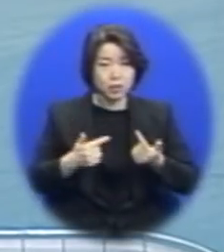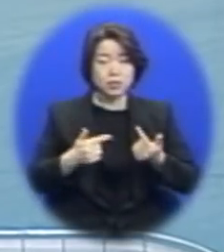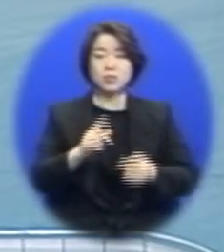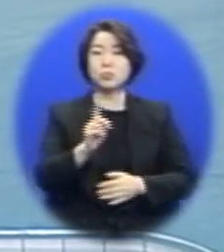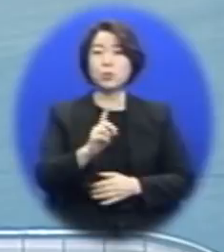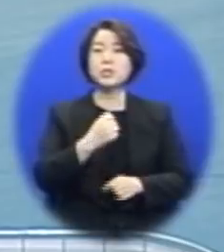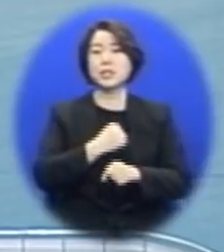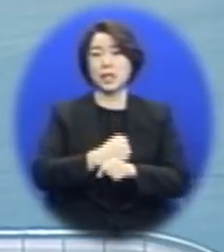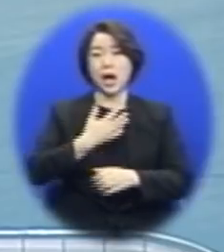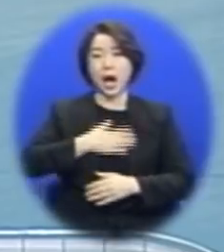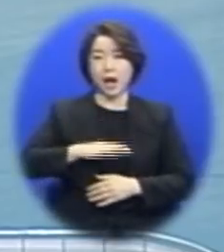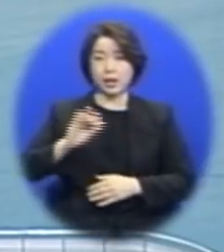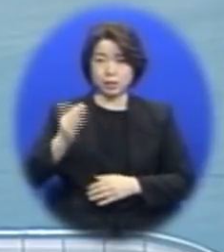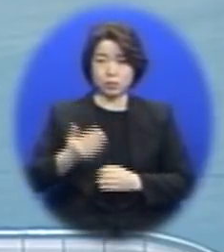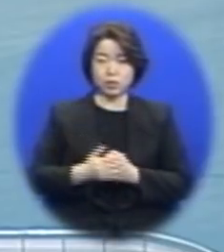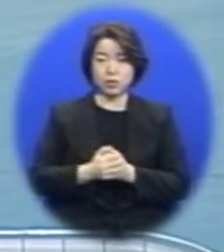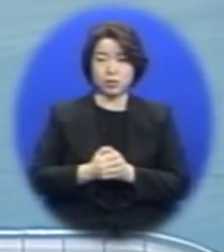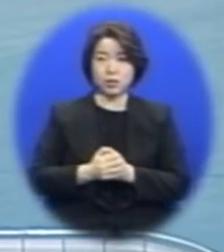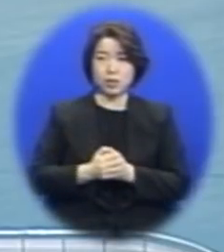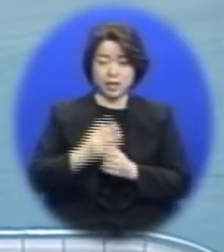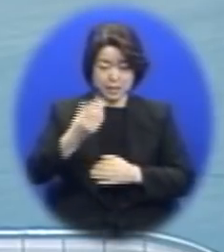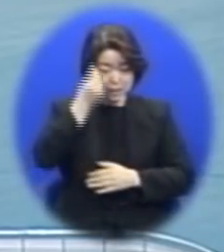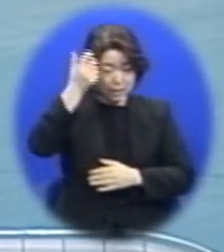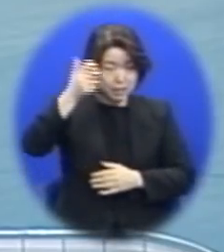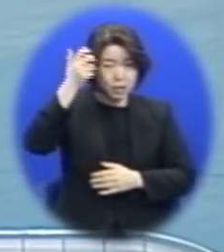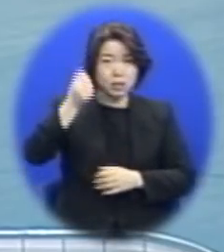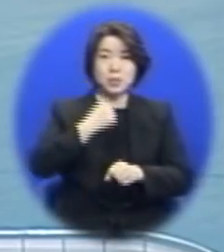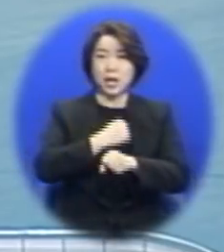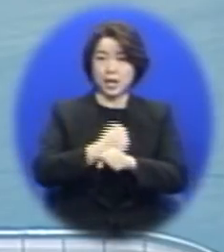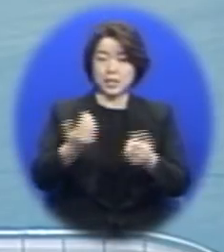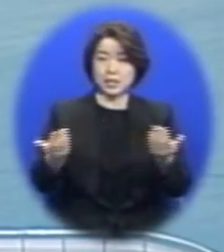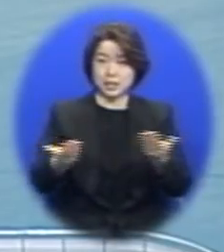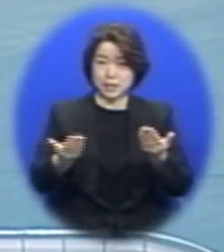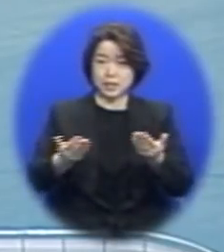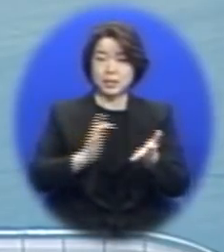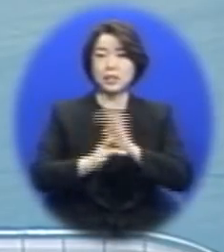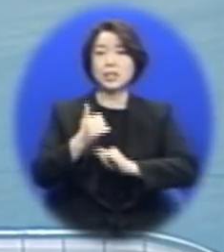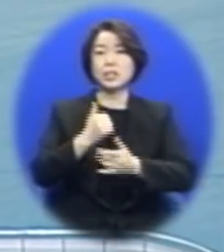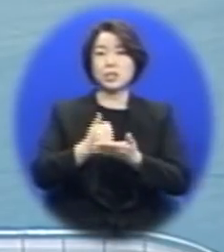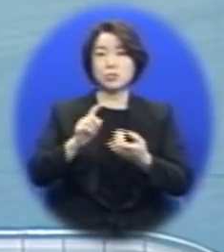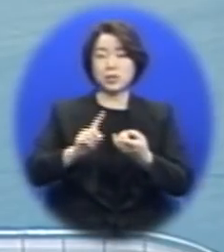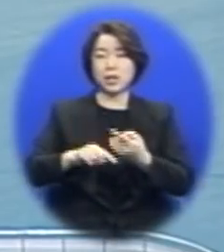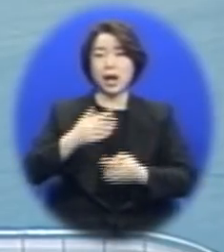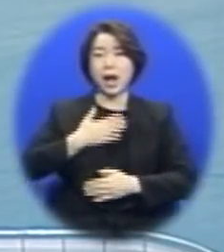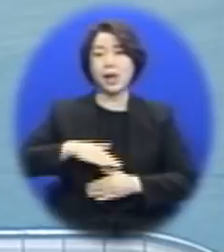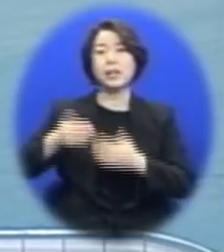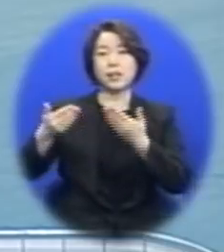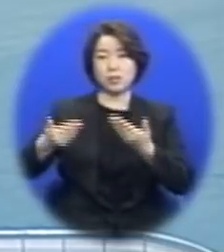알아야죠. 성령께서 하시는 일은 예수님에 대하여 알게 해주는 것입니다.